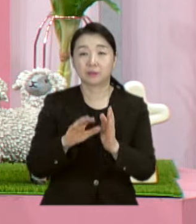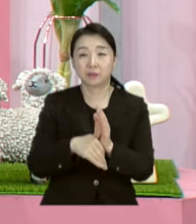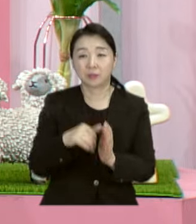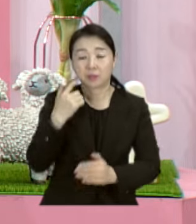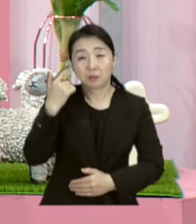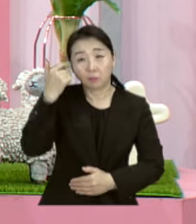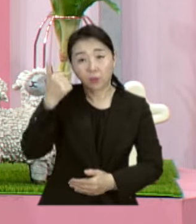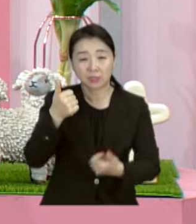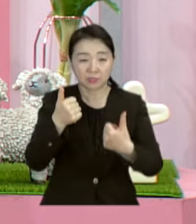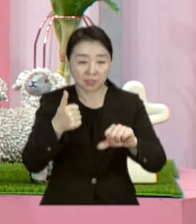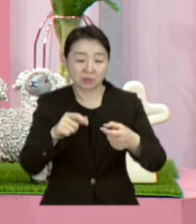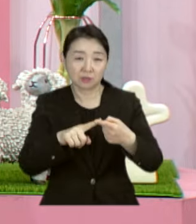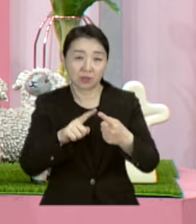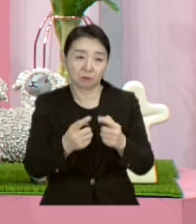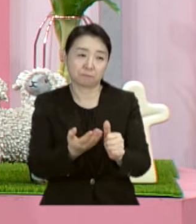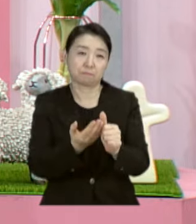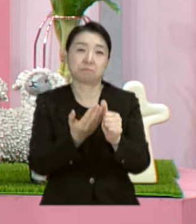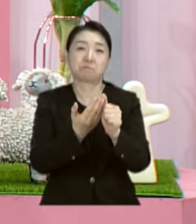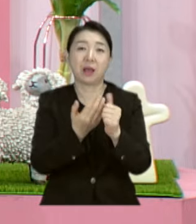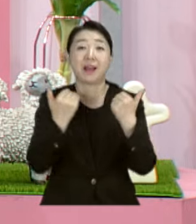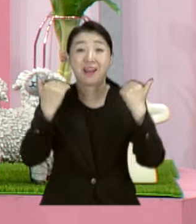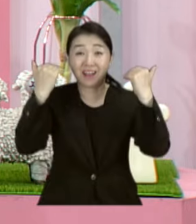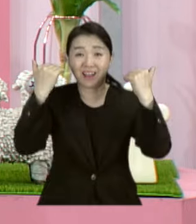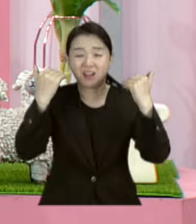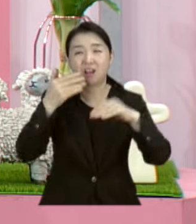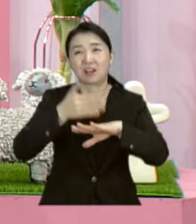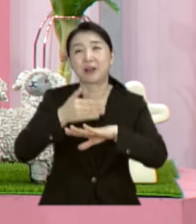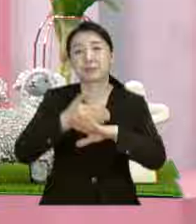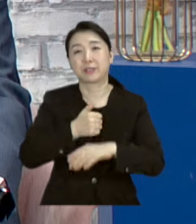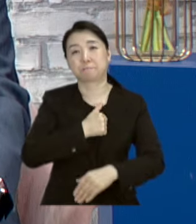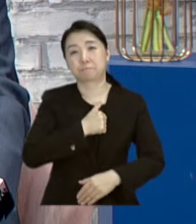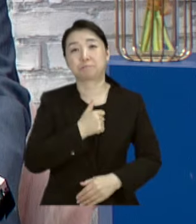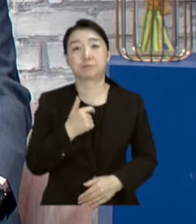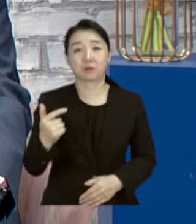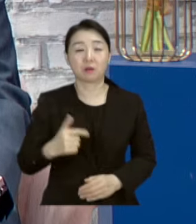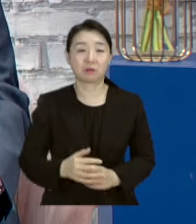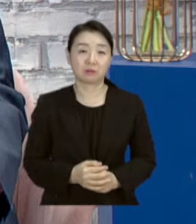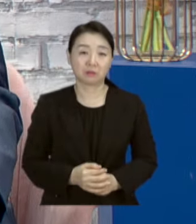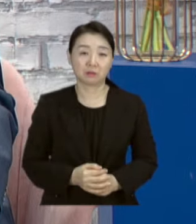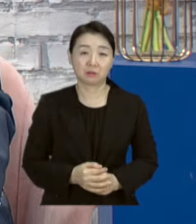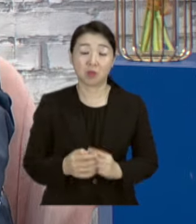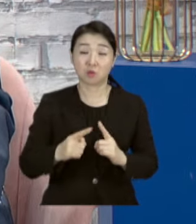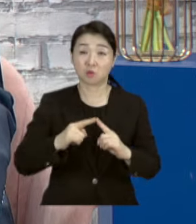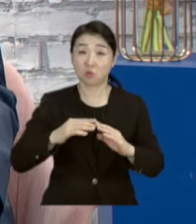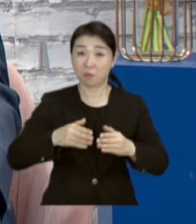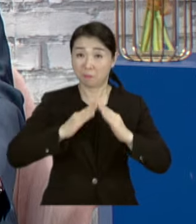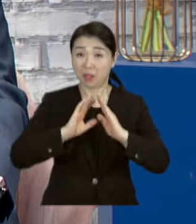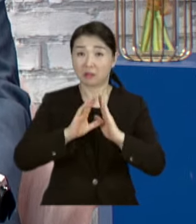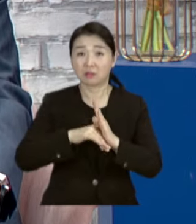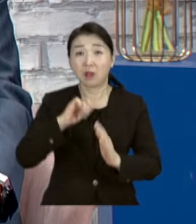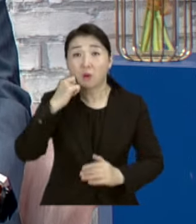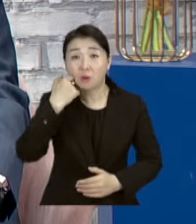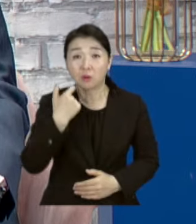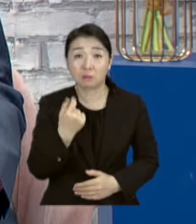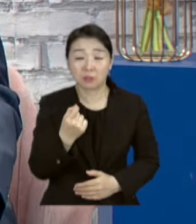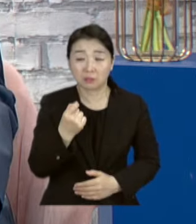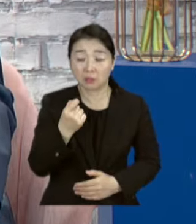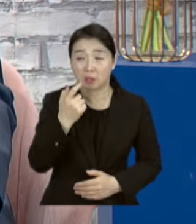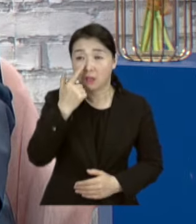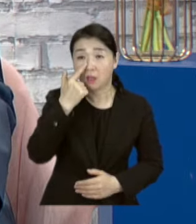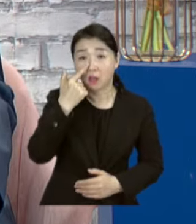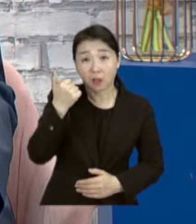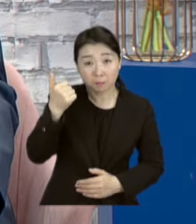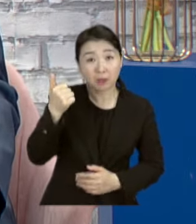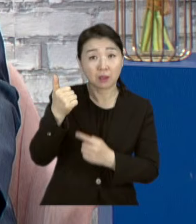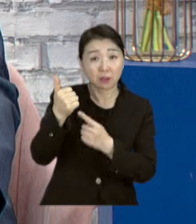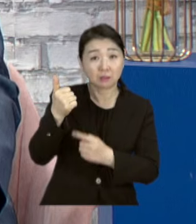성장한 것에 대한 감사와 예. 자부심이 있었죠. 그 개척교회는 정말 어렵잖아요. 네네. 그런데 아버님